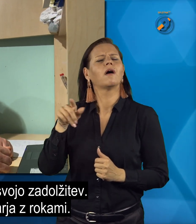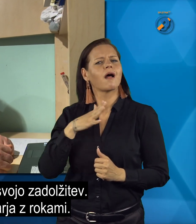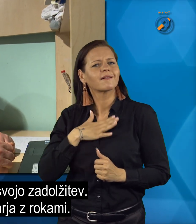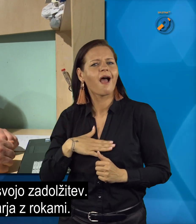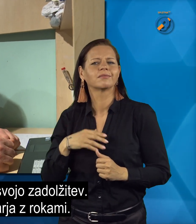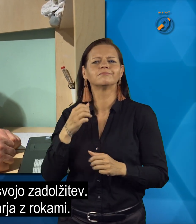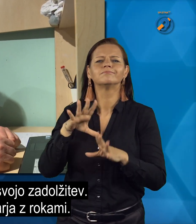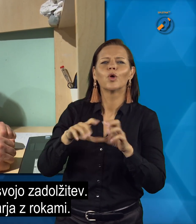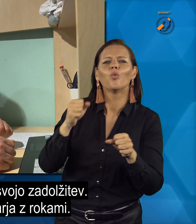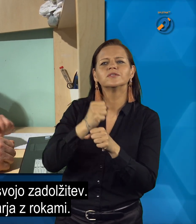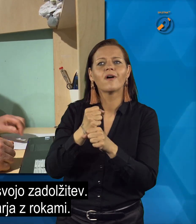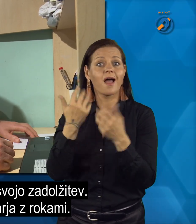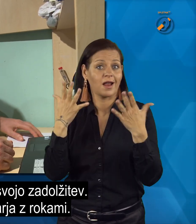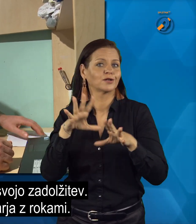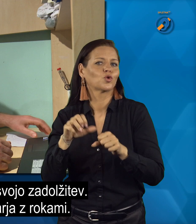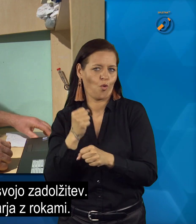Jožef rad ustvarja z rokami.